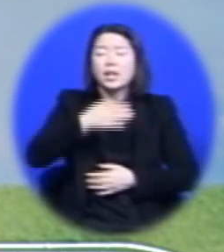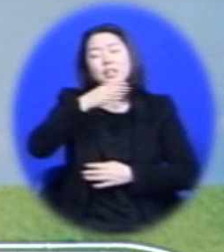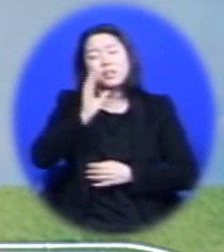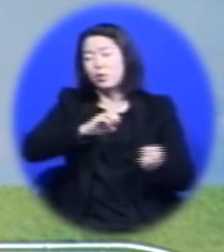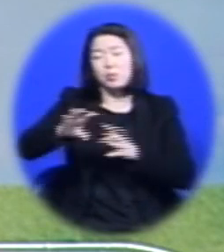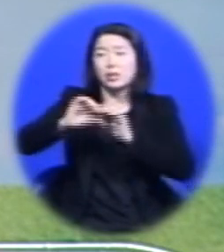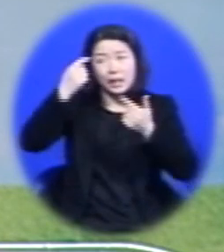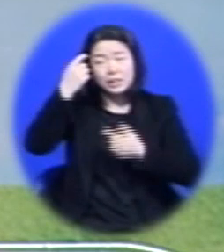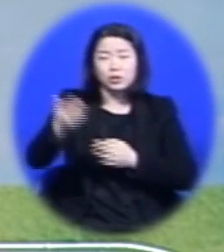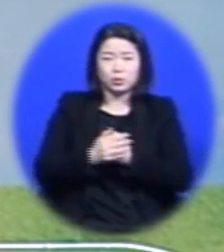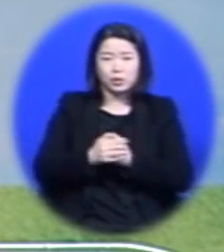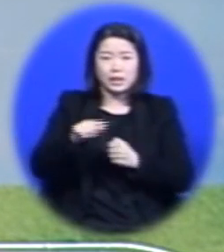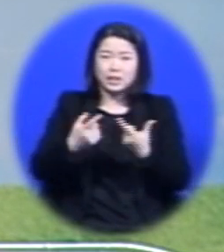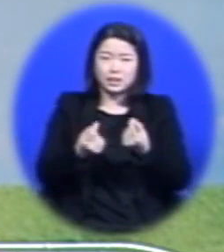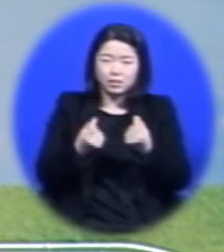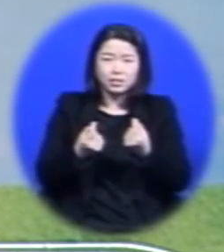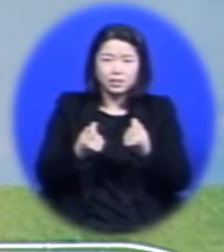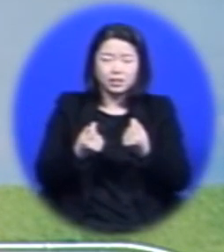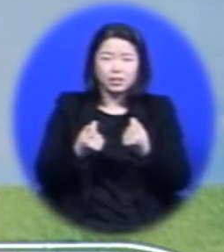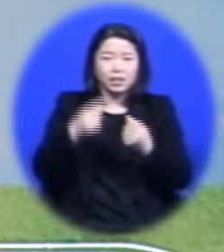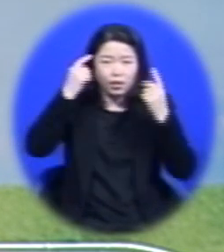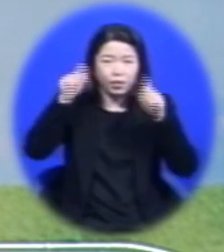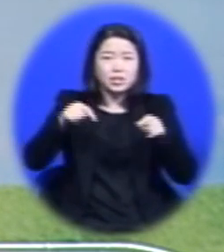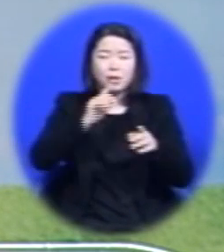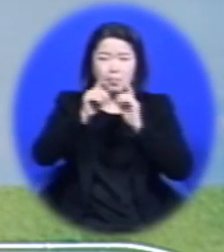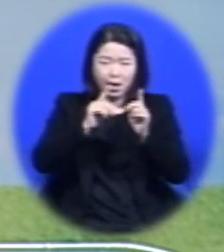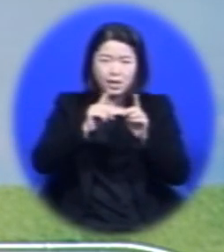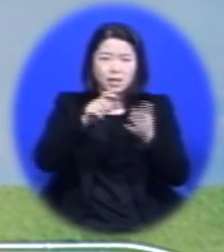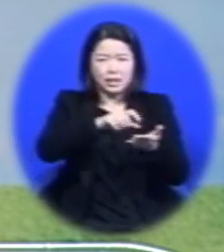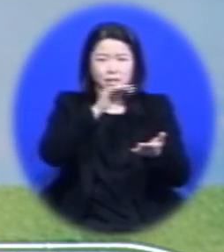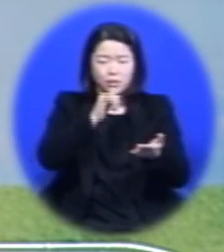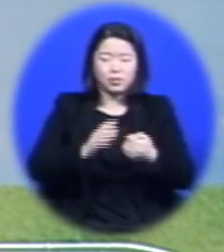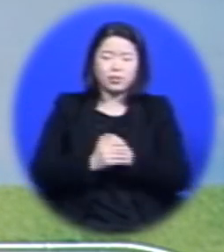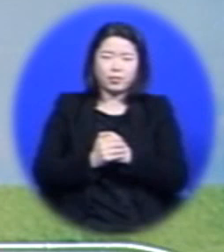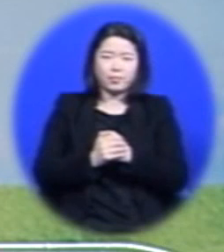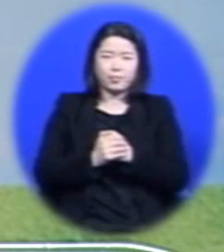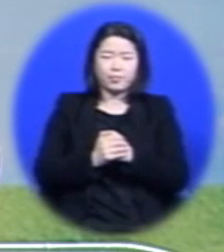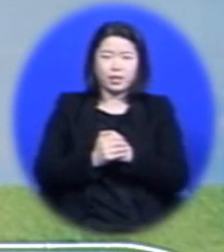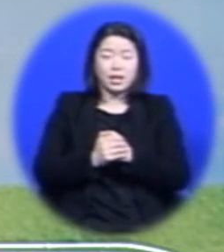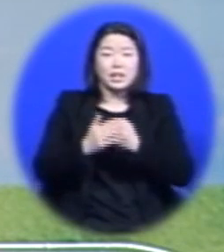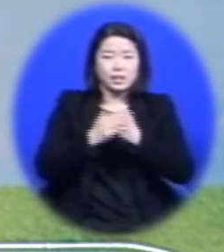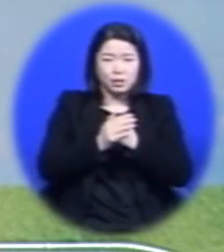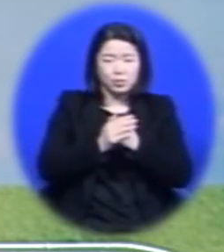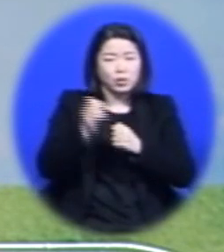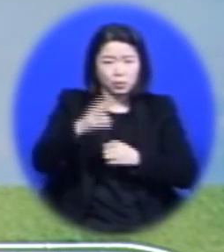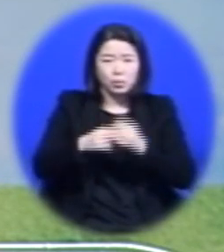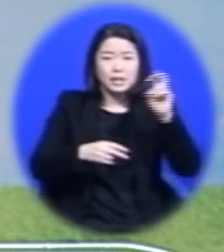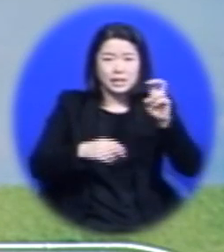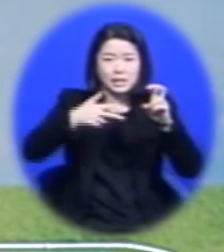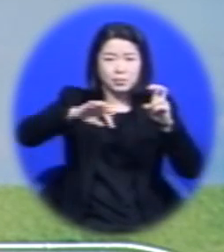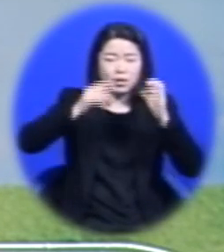버리는 거 아니죠 이렇게 시편 기자가 말을 할 정도에요 그리고 20절에 보면 은